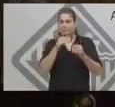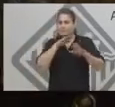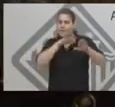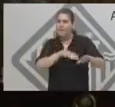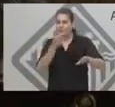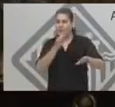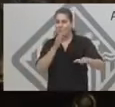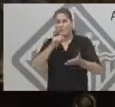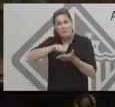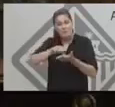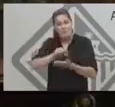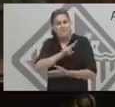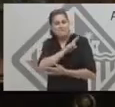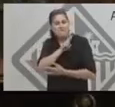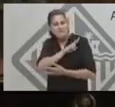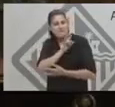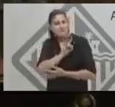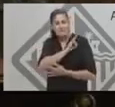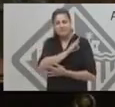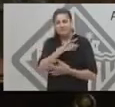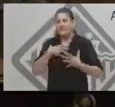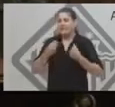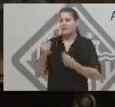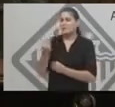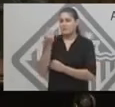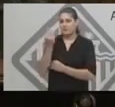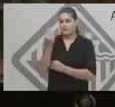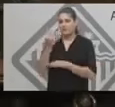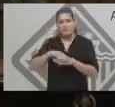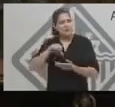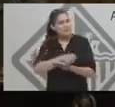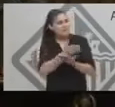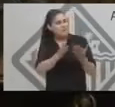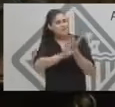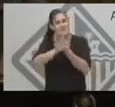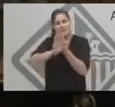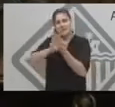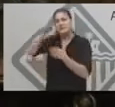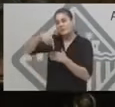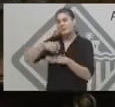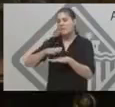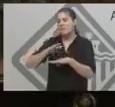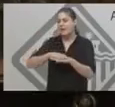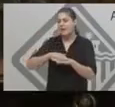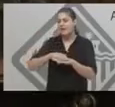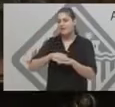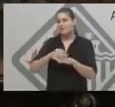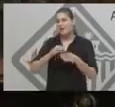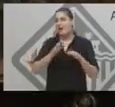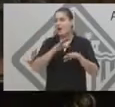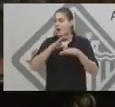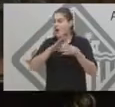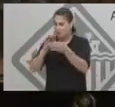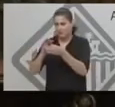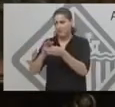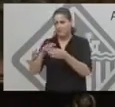més verda és una ciutat molt més saludable, pel nostre medi ambient, pels nostres veïns i per les nostres veïnes. I això ho